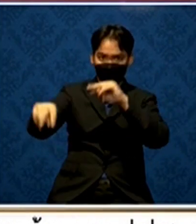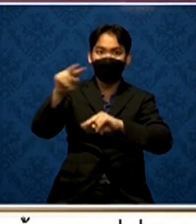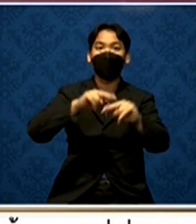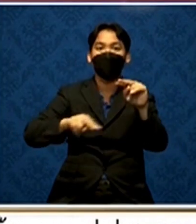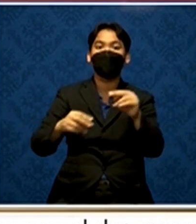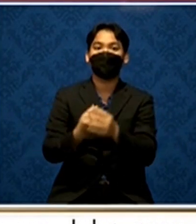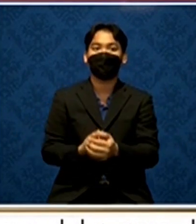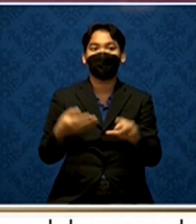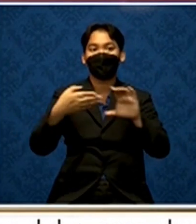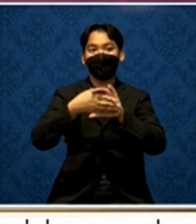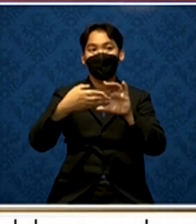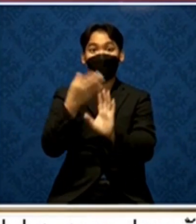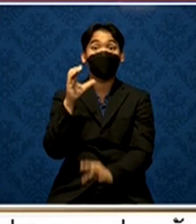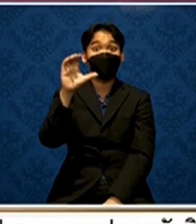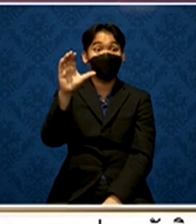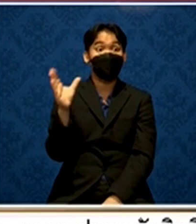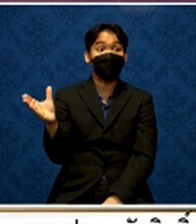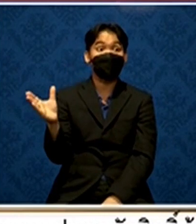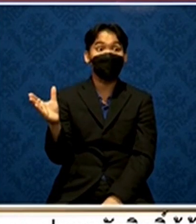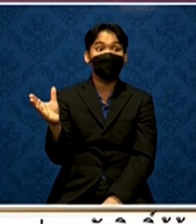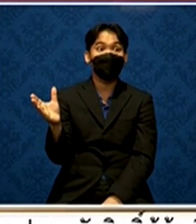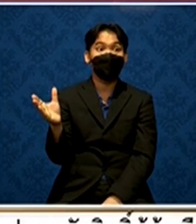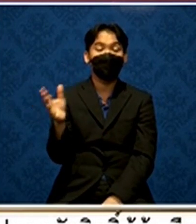สไลด์ถัดไปครับงบของกรมควบคุมโรค